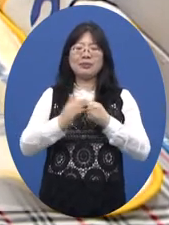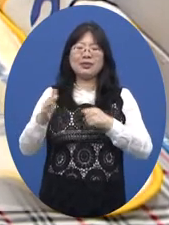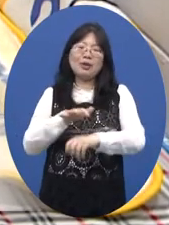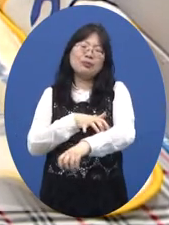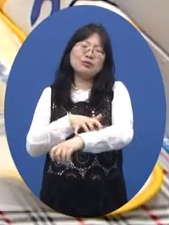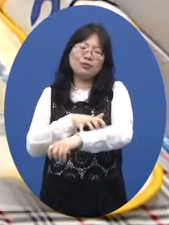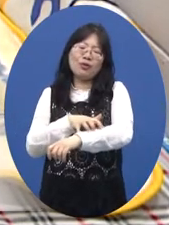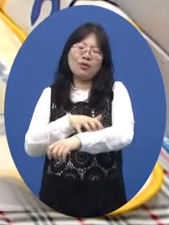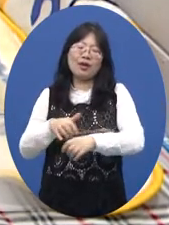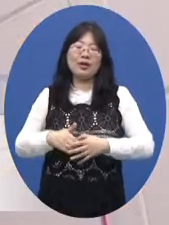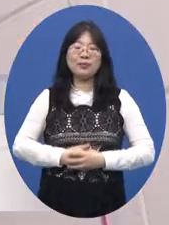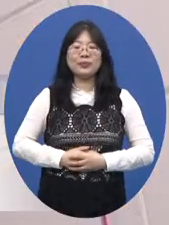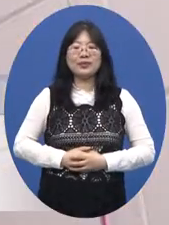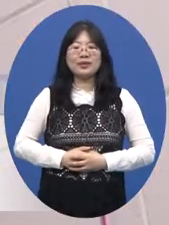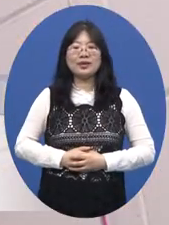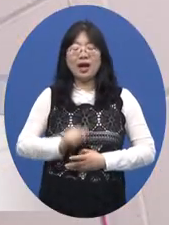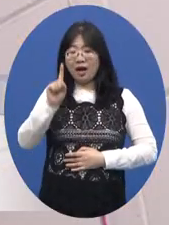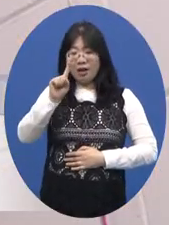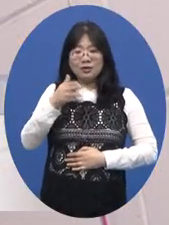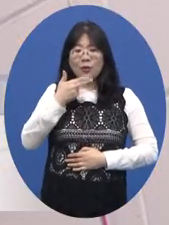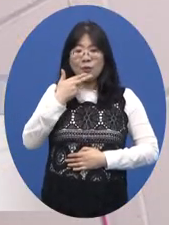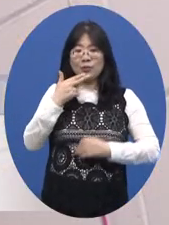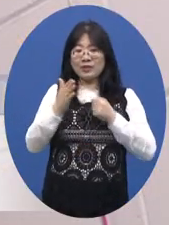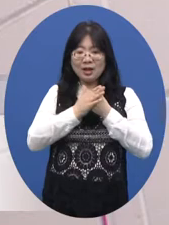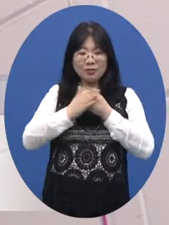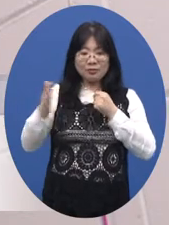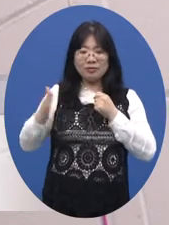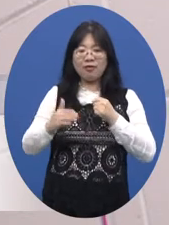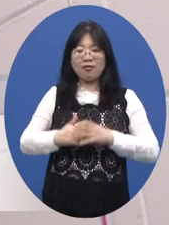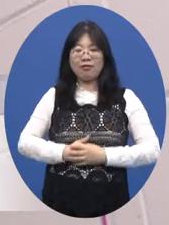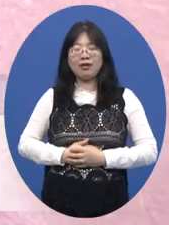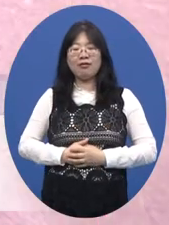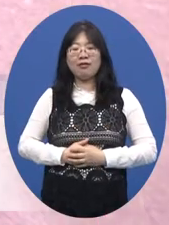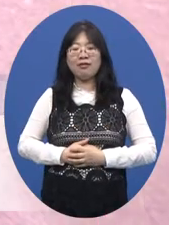좀 불편했어요. 아무것도 없어가지고